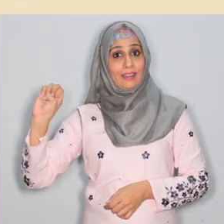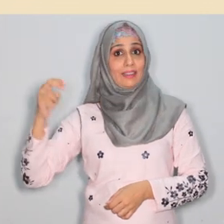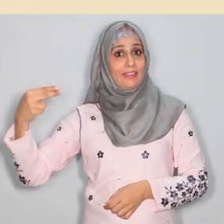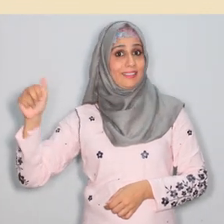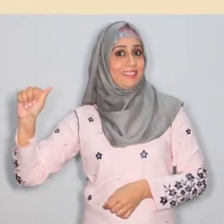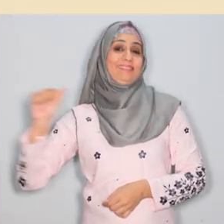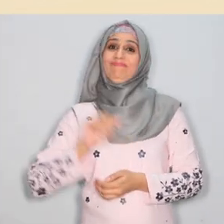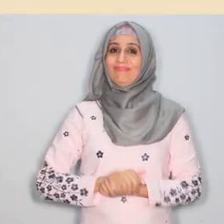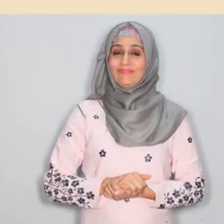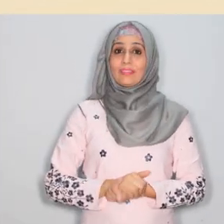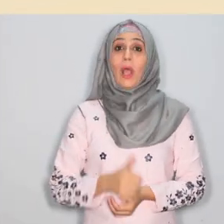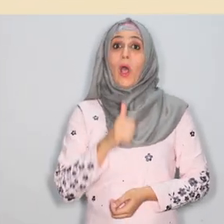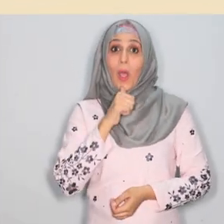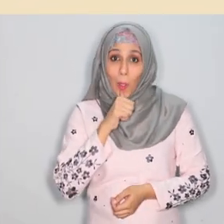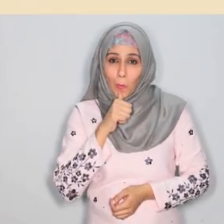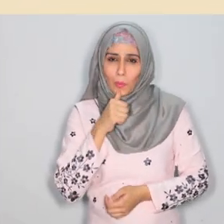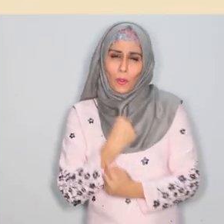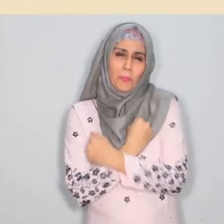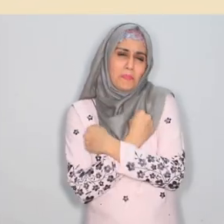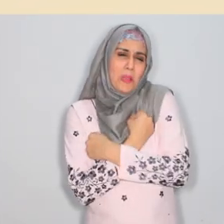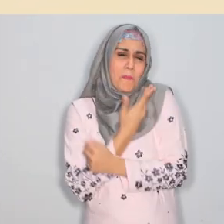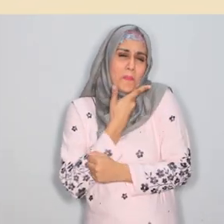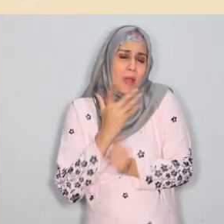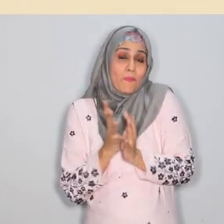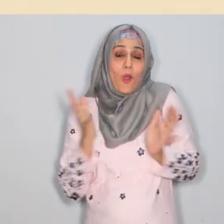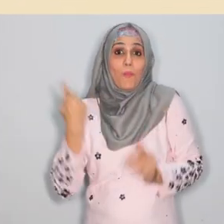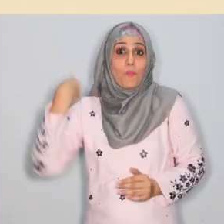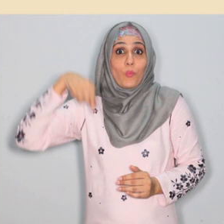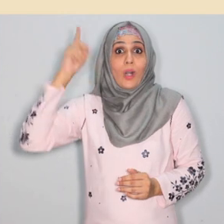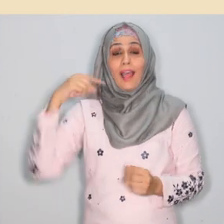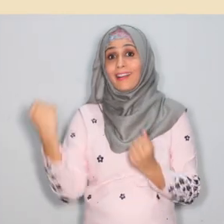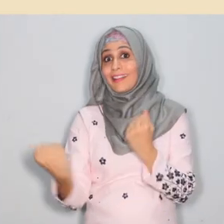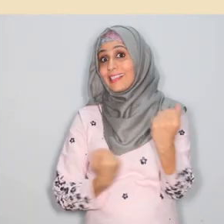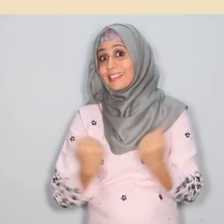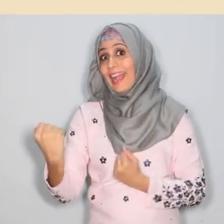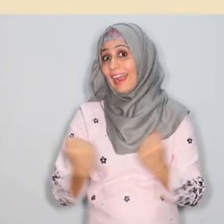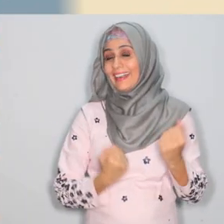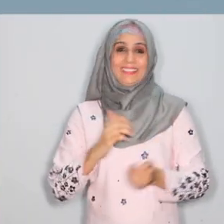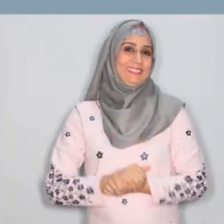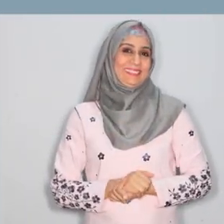नेहा करीम। अब्बू की प्यारी पुरानी गाड़ी,